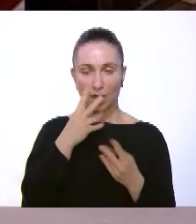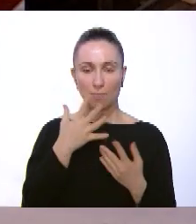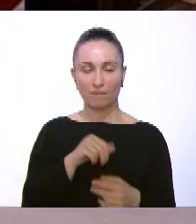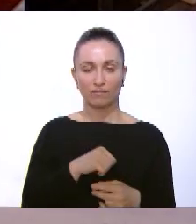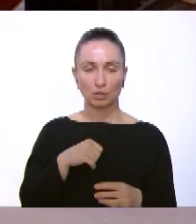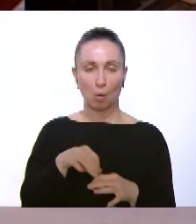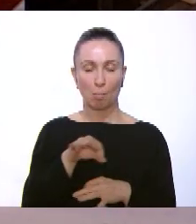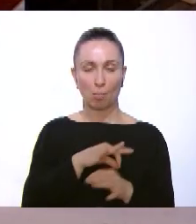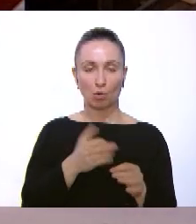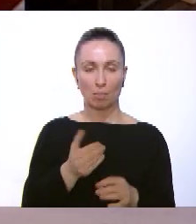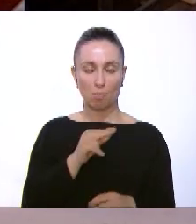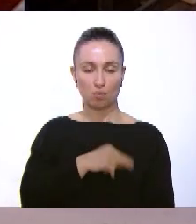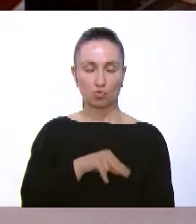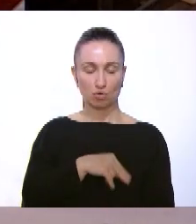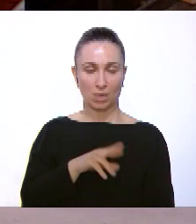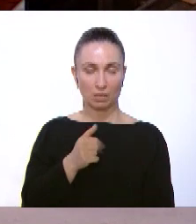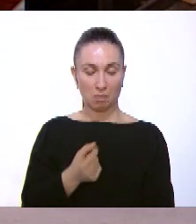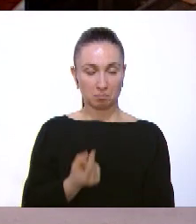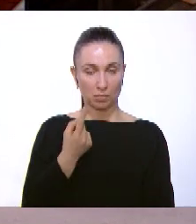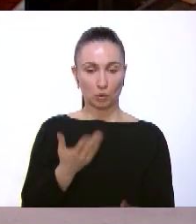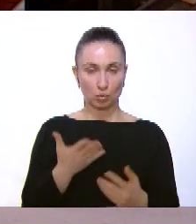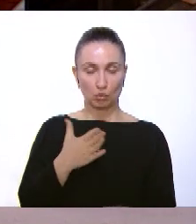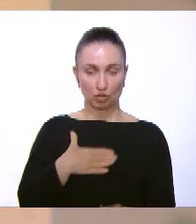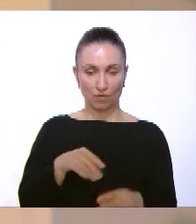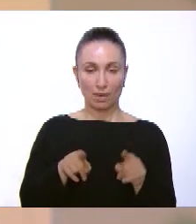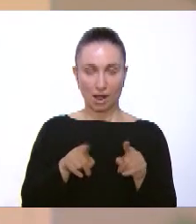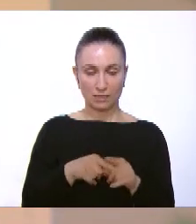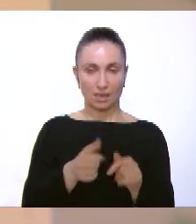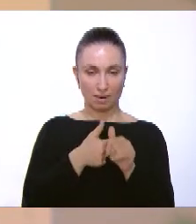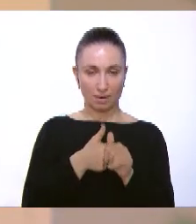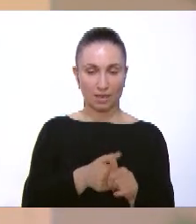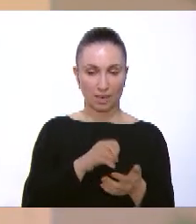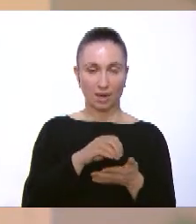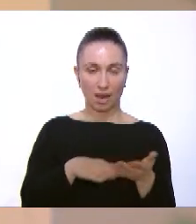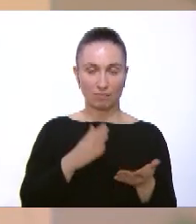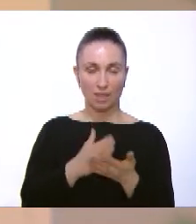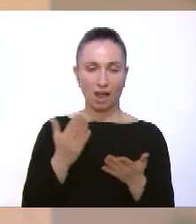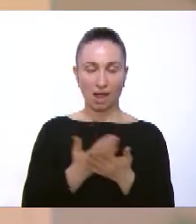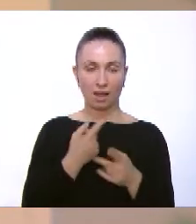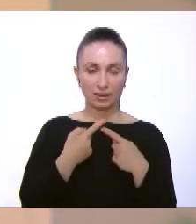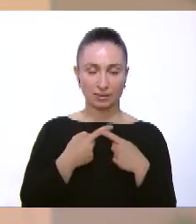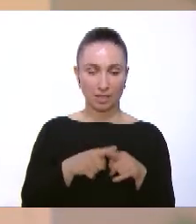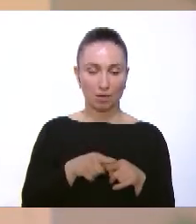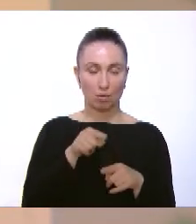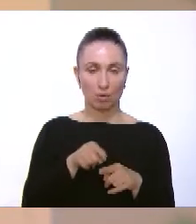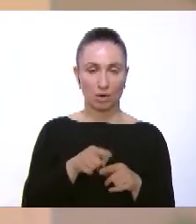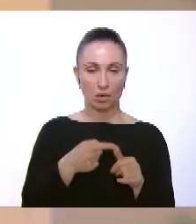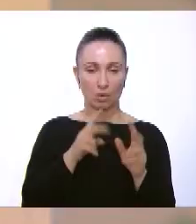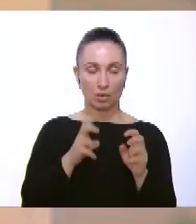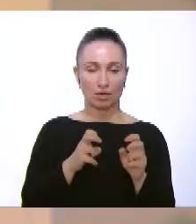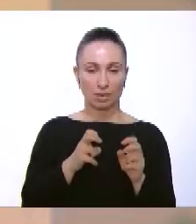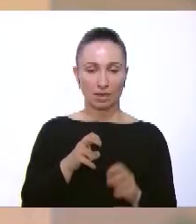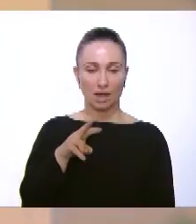თვითონ პროგრამების მუშაობის და გამოირკვა, რომ თუ ჩვენ ასევე გავყვებით და გავაგრძელებთ იმ ახალ ტექნოლოგიურ ხაზს, რომელსაც ქვია